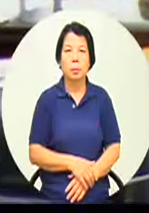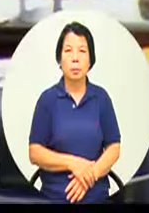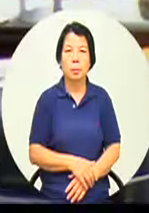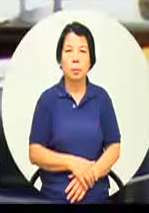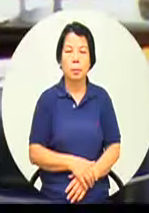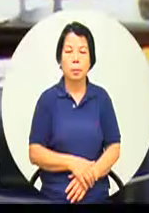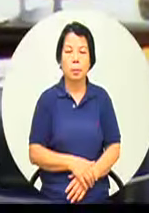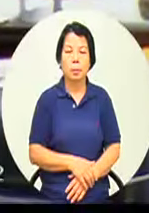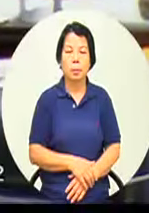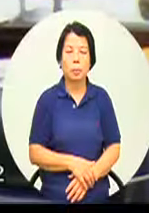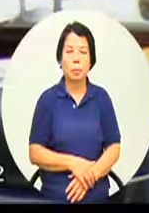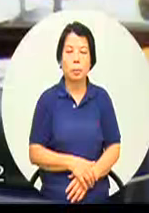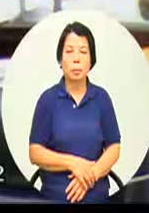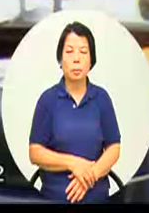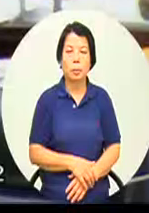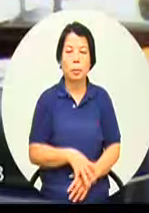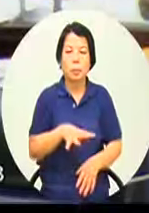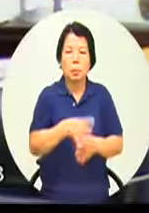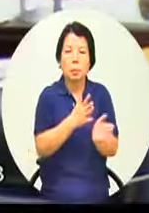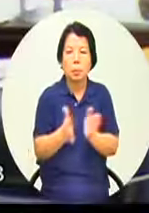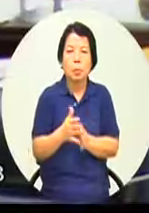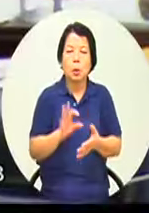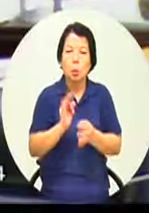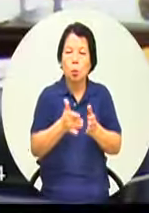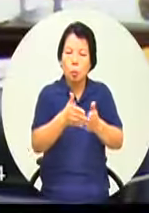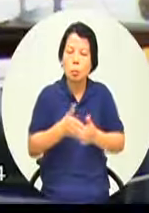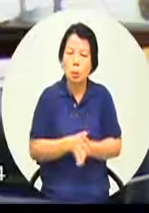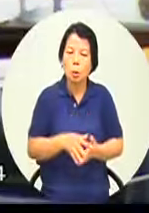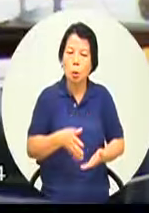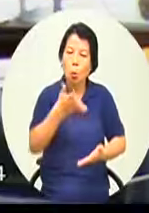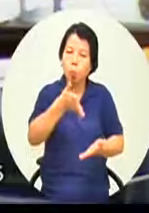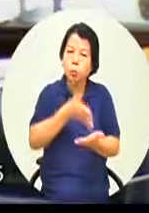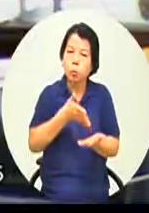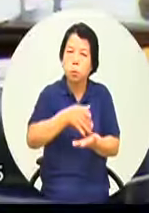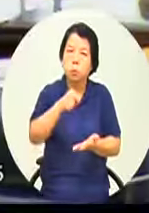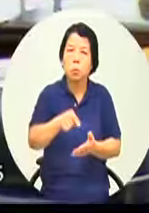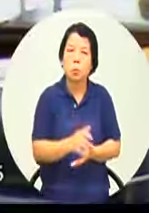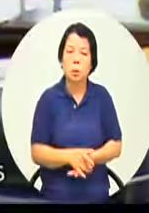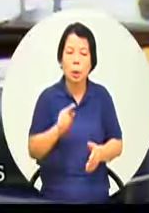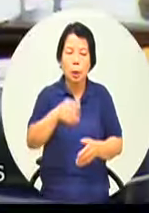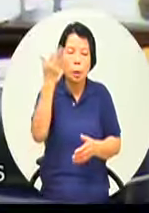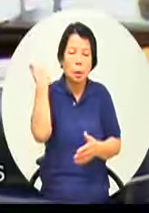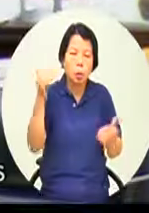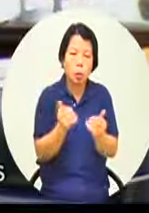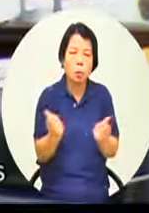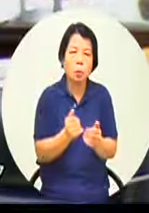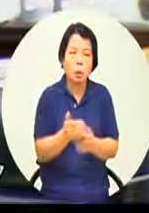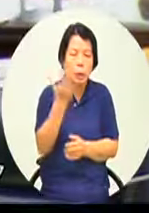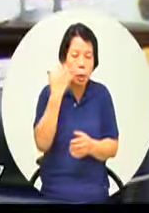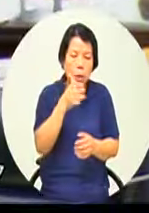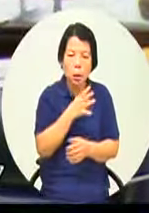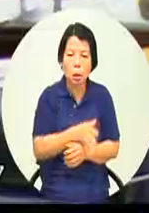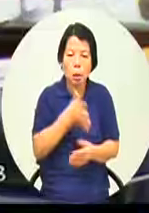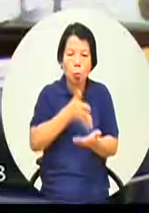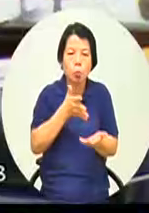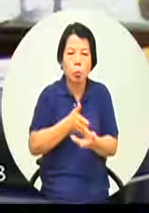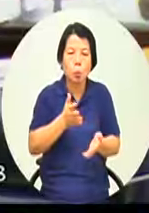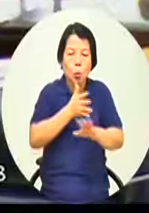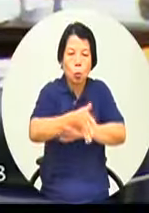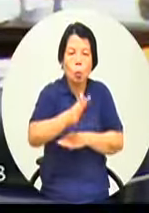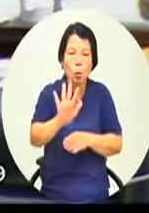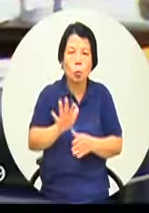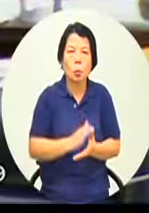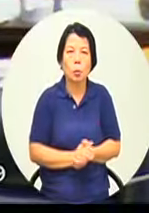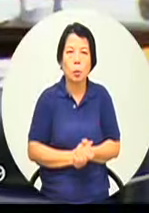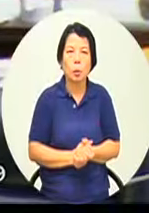没有，去年的 那个经理为什么要再次提出来？其实这个问题，其实我之前问过您的前任经理哦。为